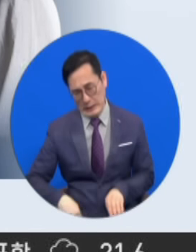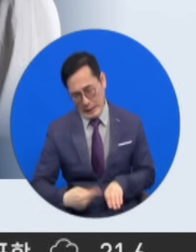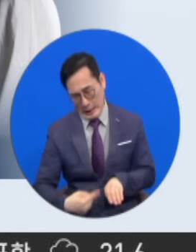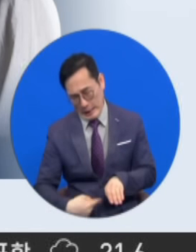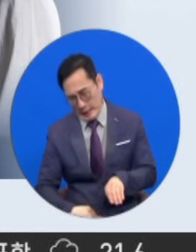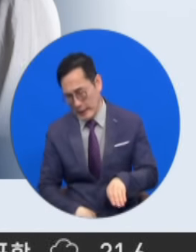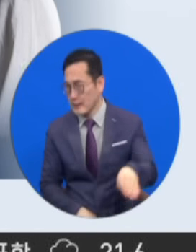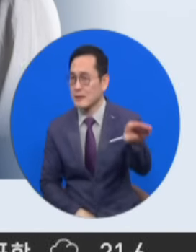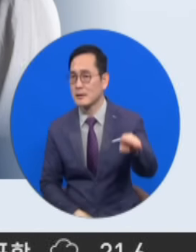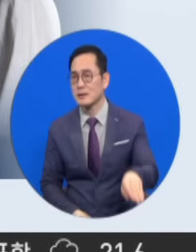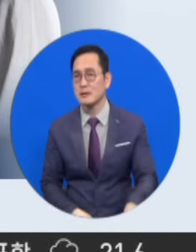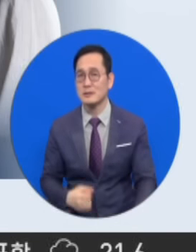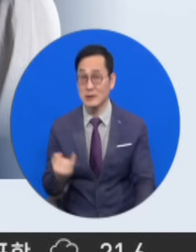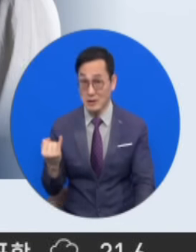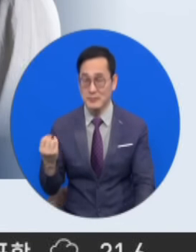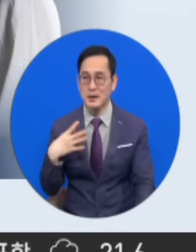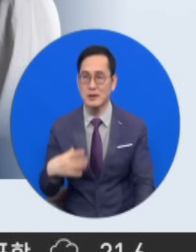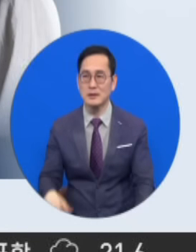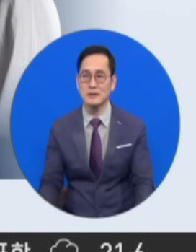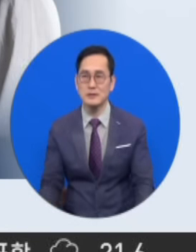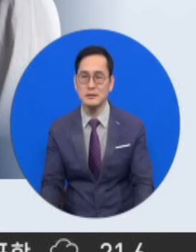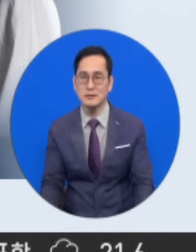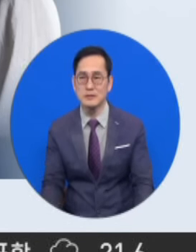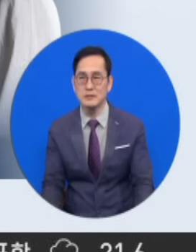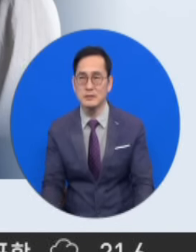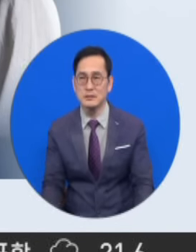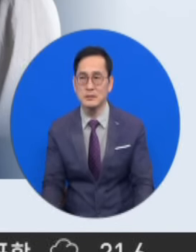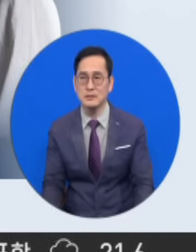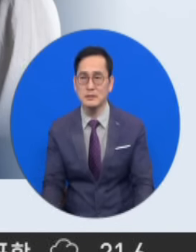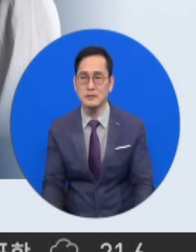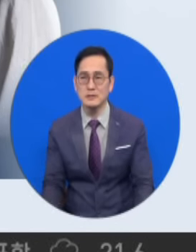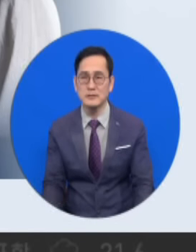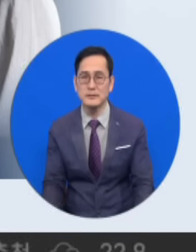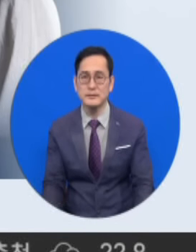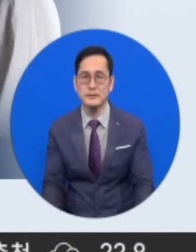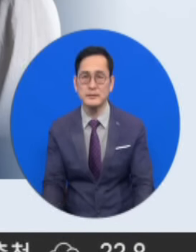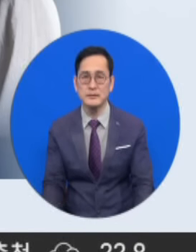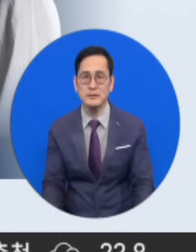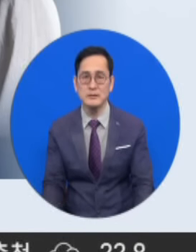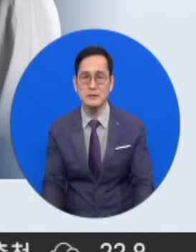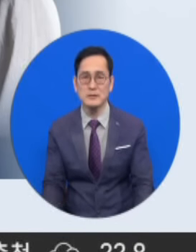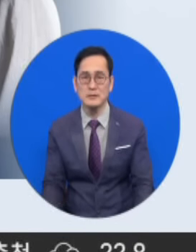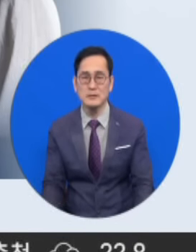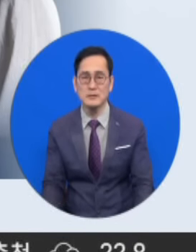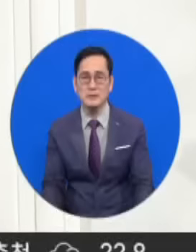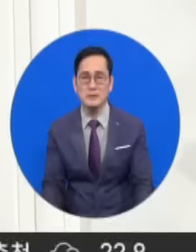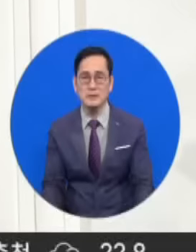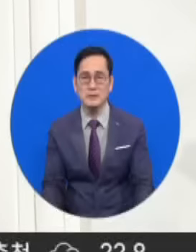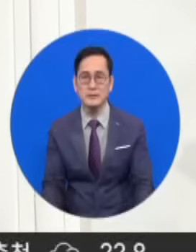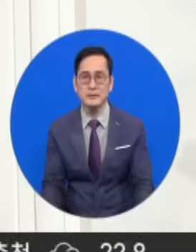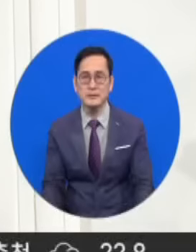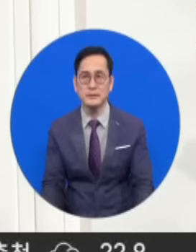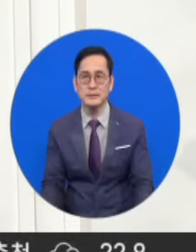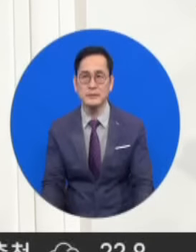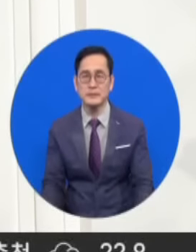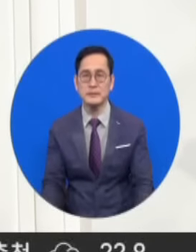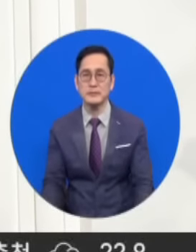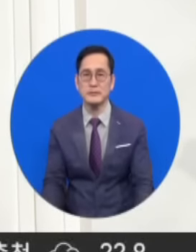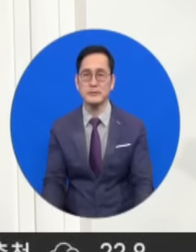네, 아주 안타까운 사고인데요. 사실은 저는 이게 모든 가능성이 조금 열려있긴 하지만 그